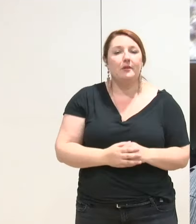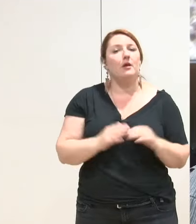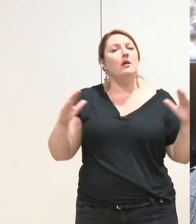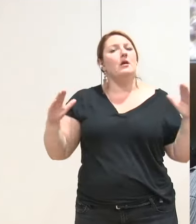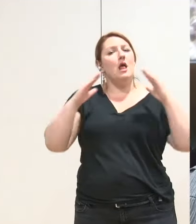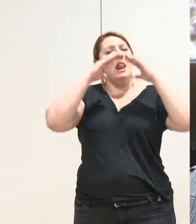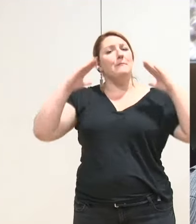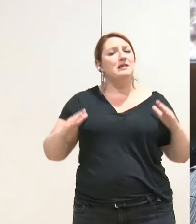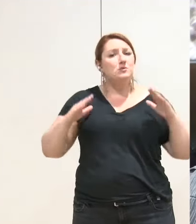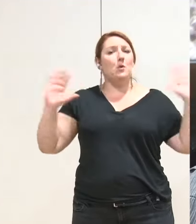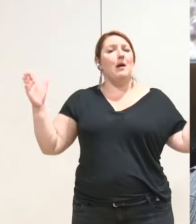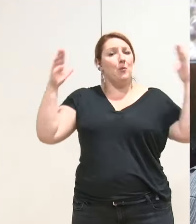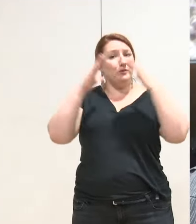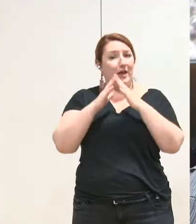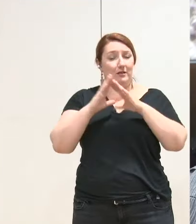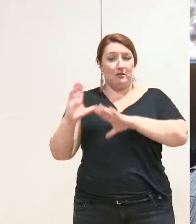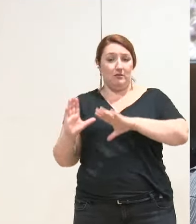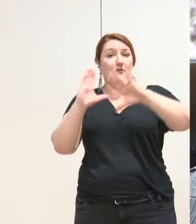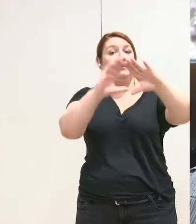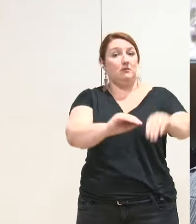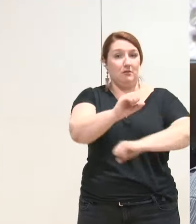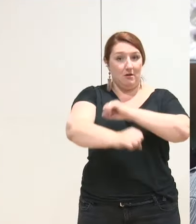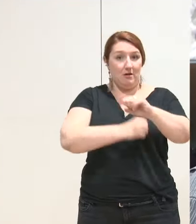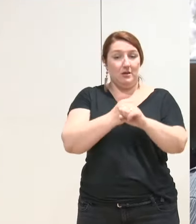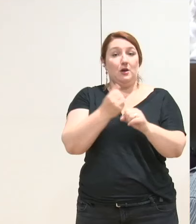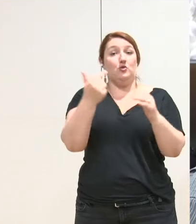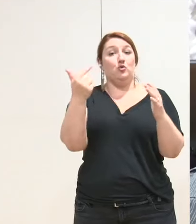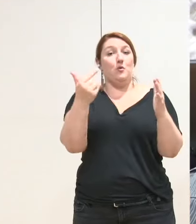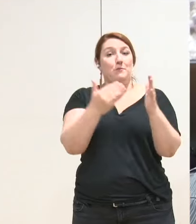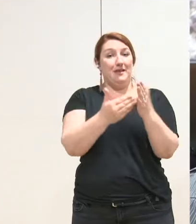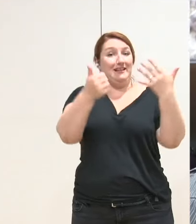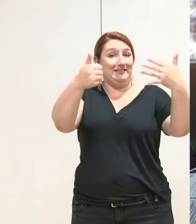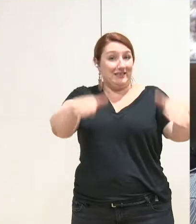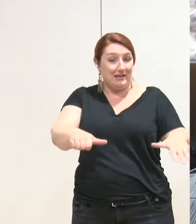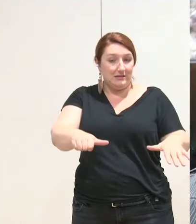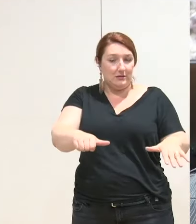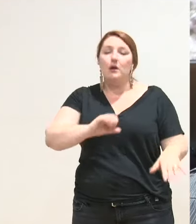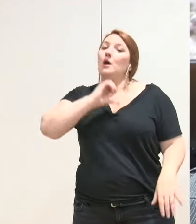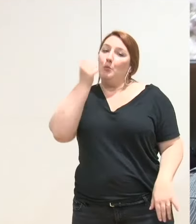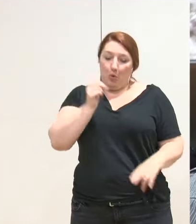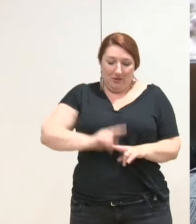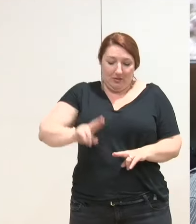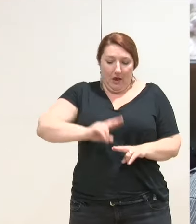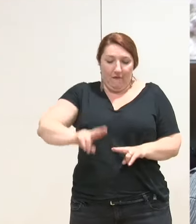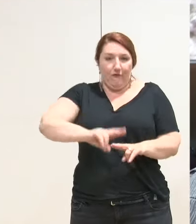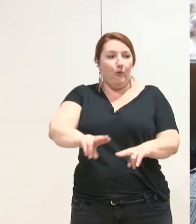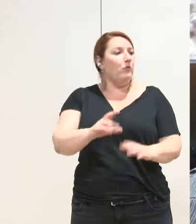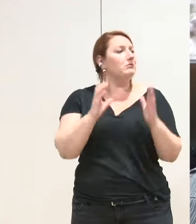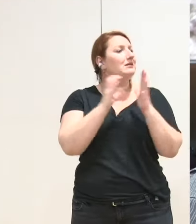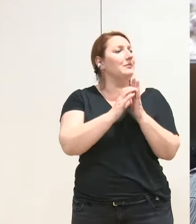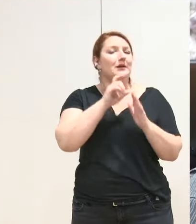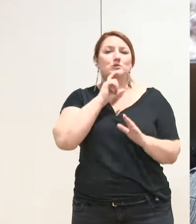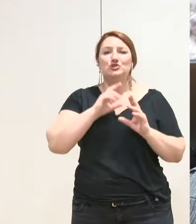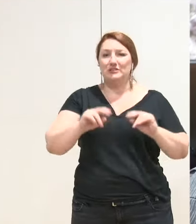Montagne sera installé en 2016 à l'issue des travaux qui sont présentés dans la délibération dont j'ai précédemment